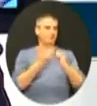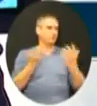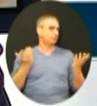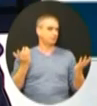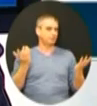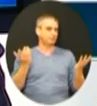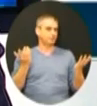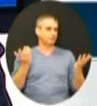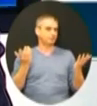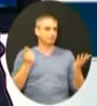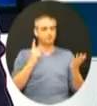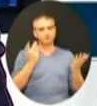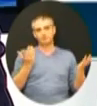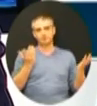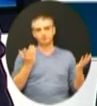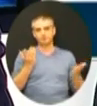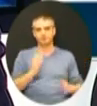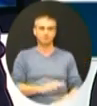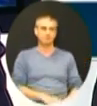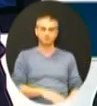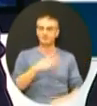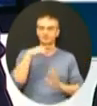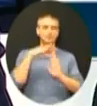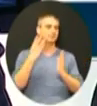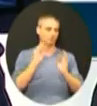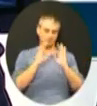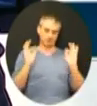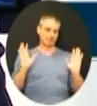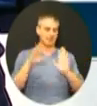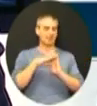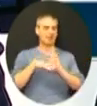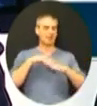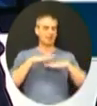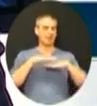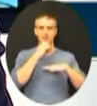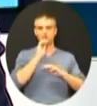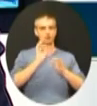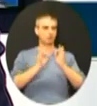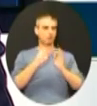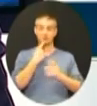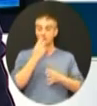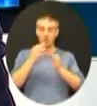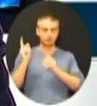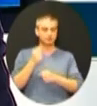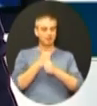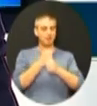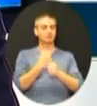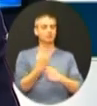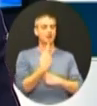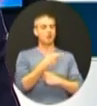א לא מסרת אימון תראה כללי האי בוא נתחיל דווקא מכללי האתיקה של עורכי הדין אומרים על עורך הדין לייצג